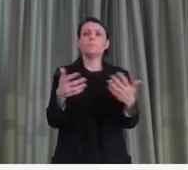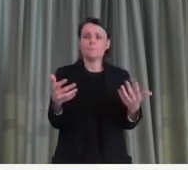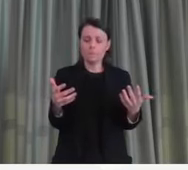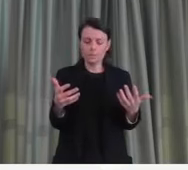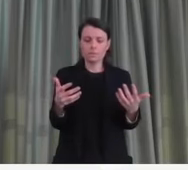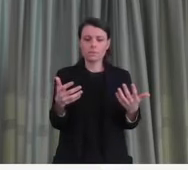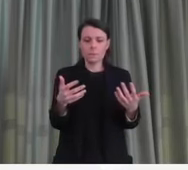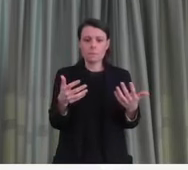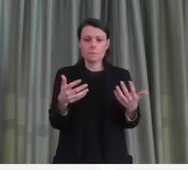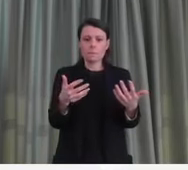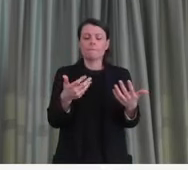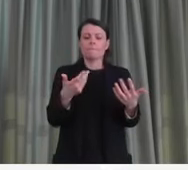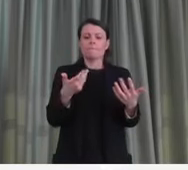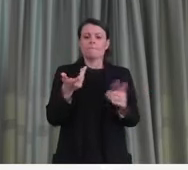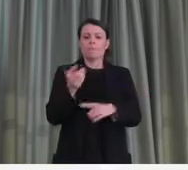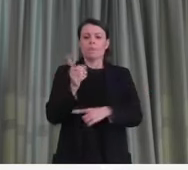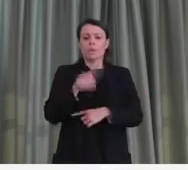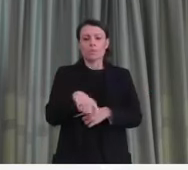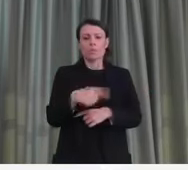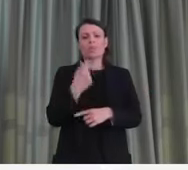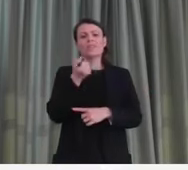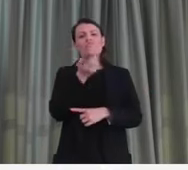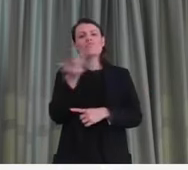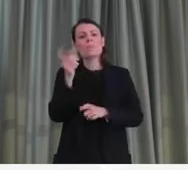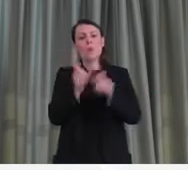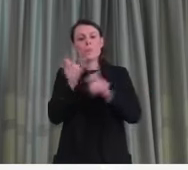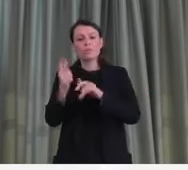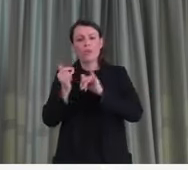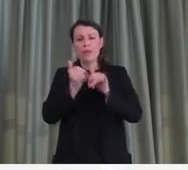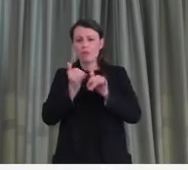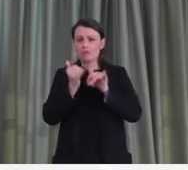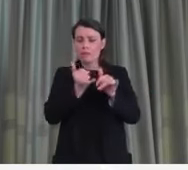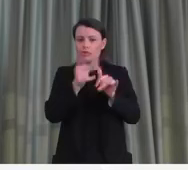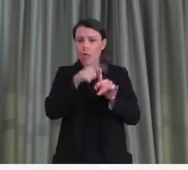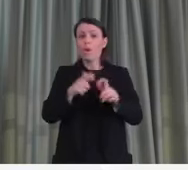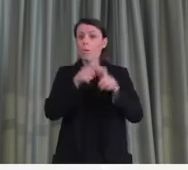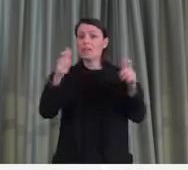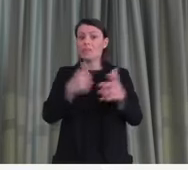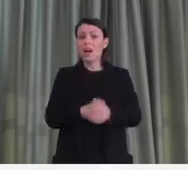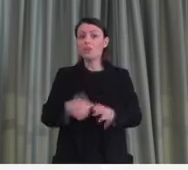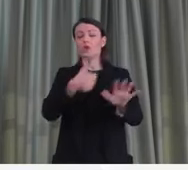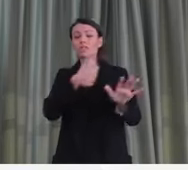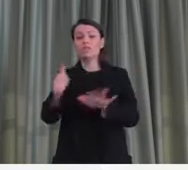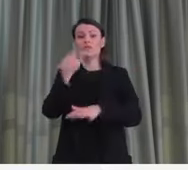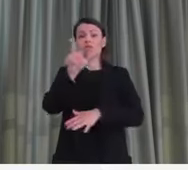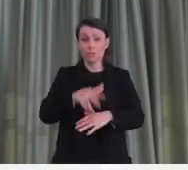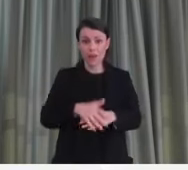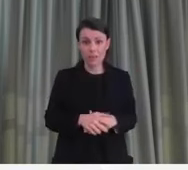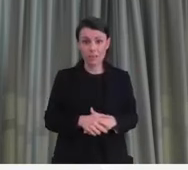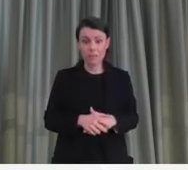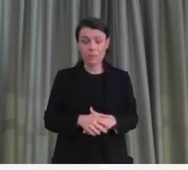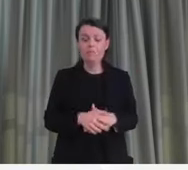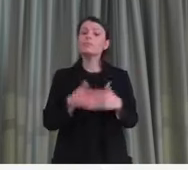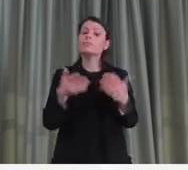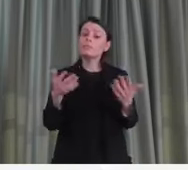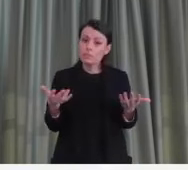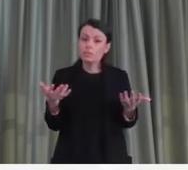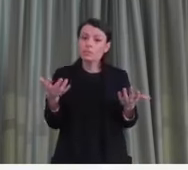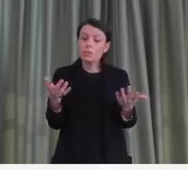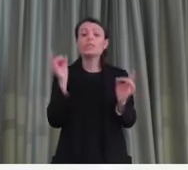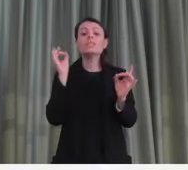molto anche il numero dei dimessi che è arrivato a 603 e allora se noi vediamo dal